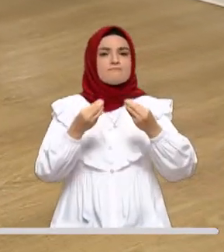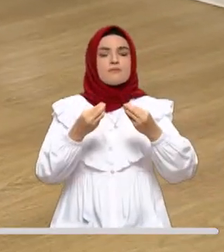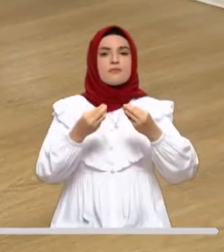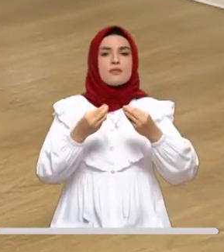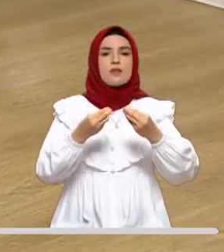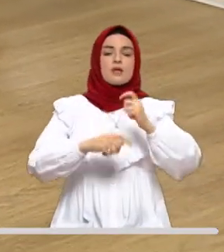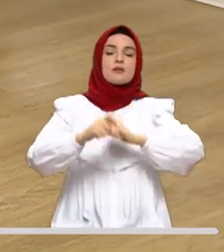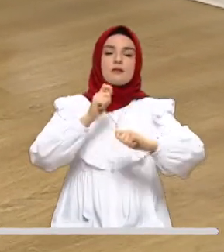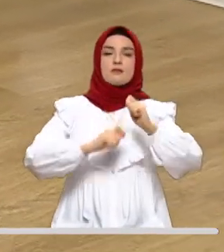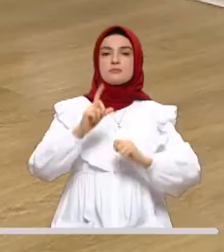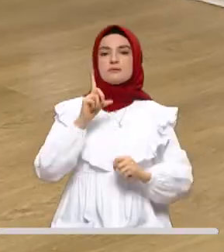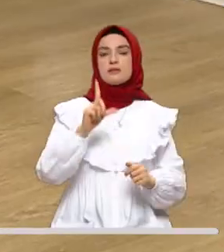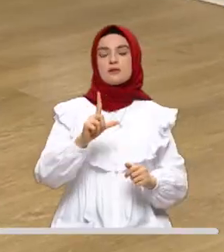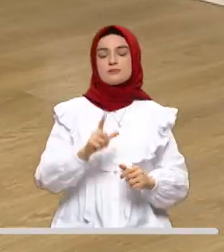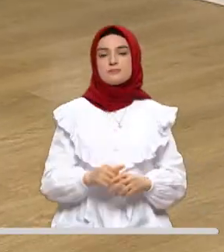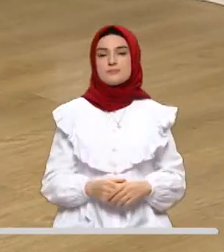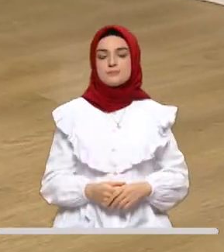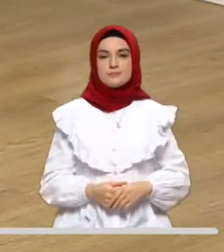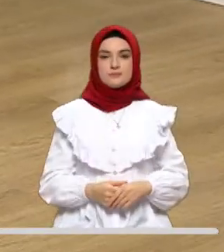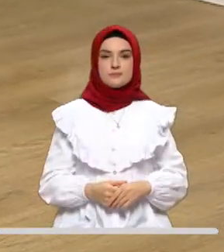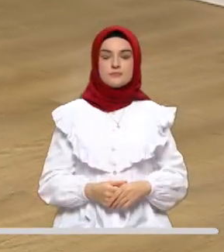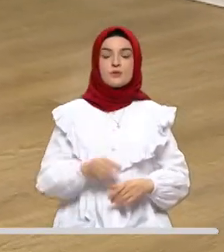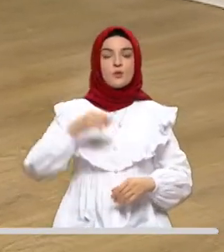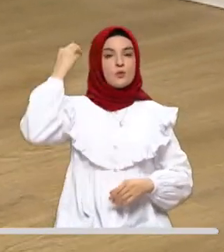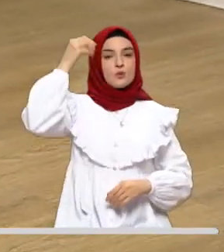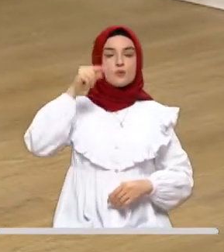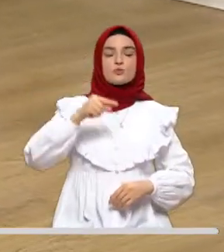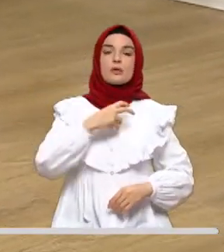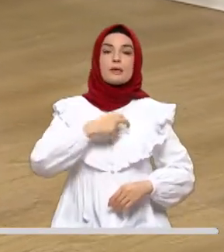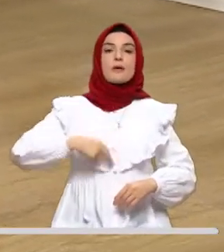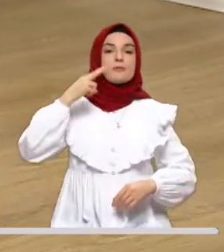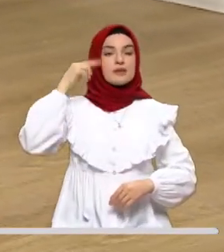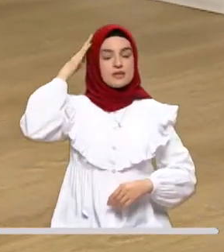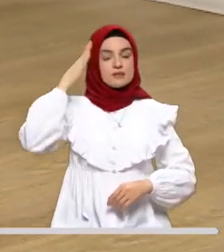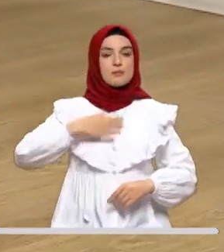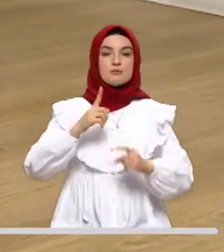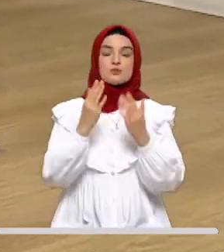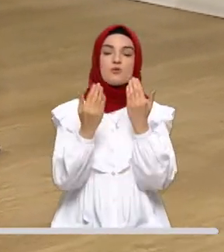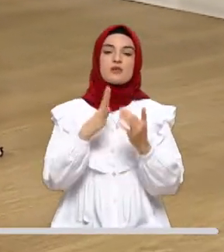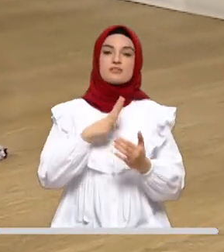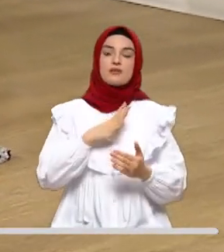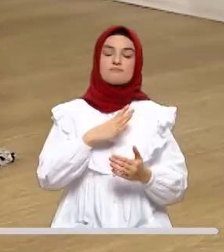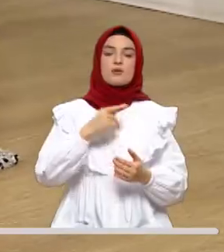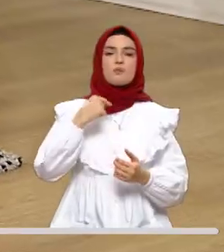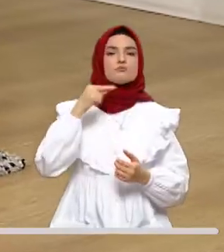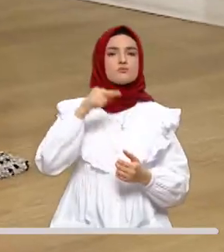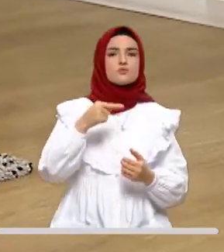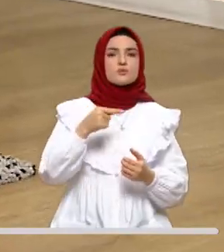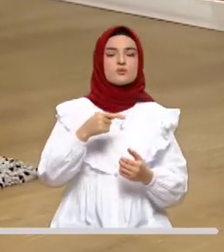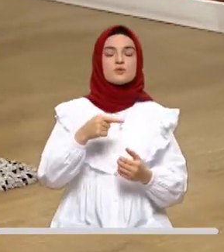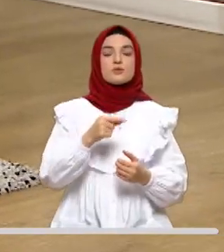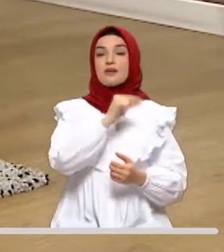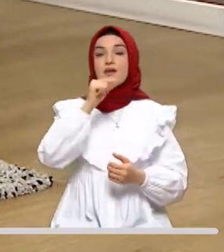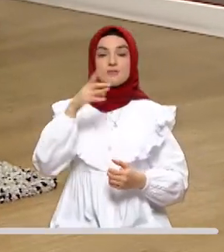şekilde değerlendirmemiz lazım. Evet. Hocam bu konuda Efendimizin de o kadar güzel bir duası var ki. Böyle ben bir yere nakşetmek bile isterim